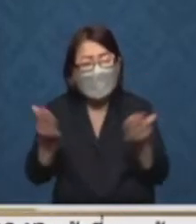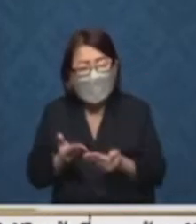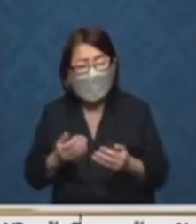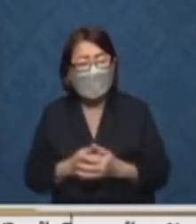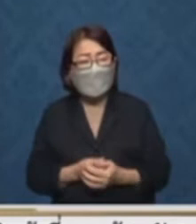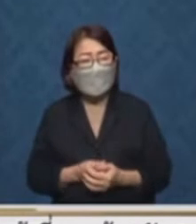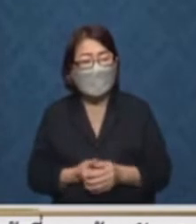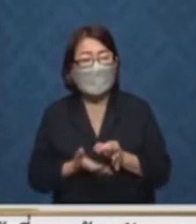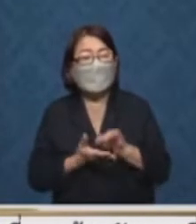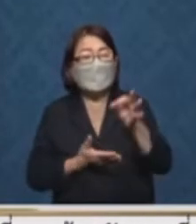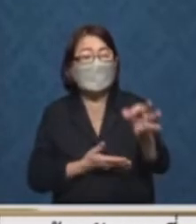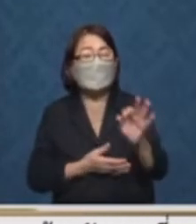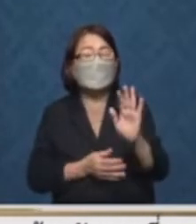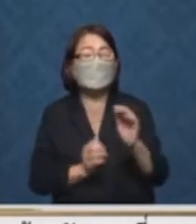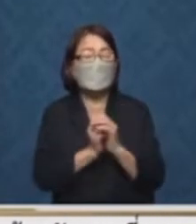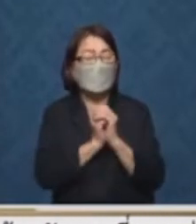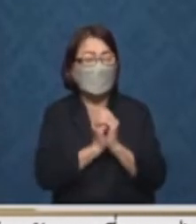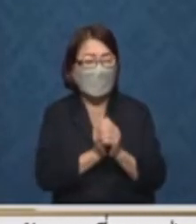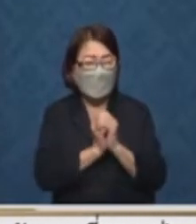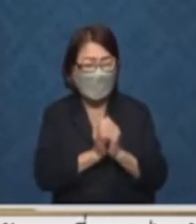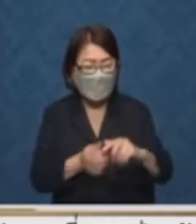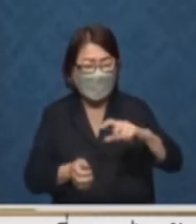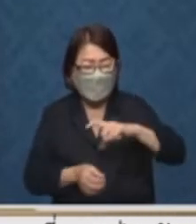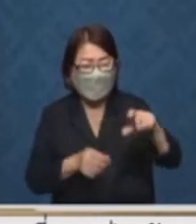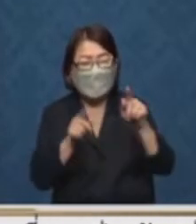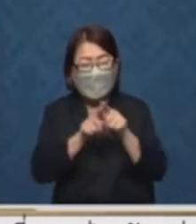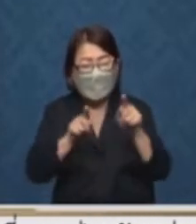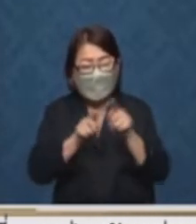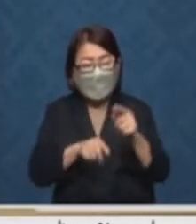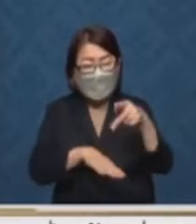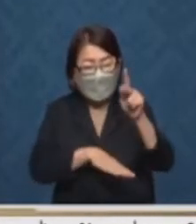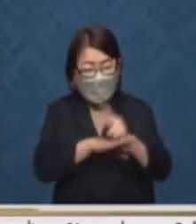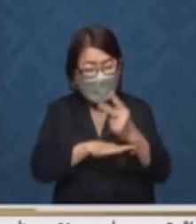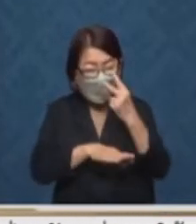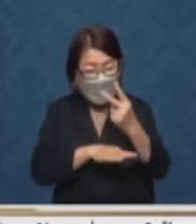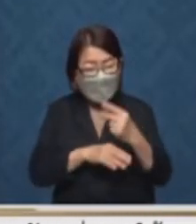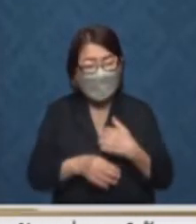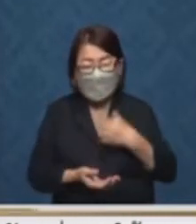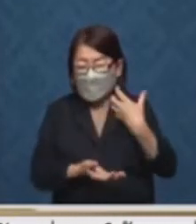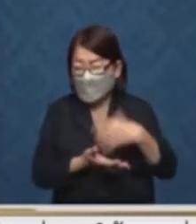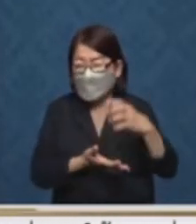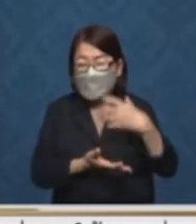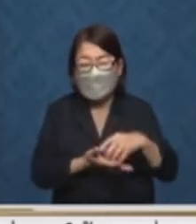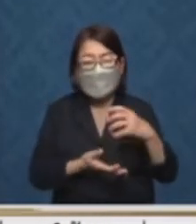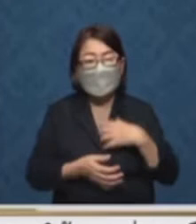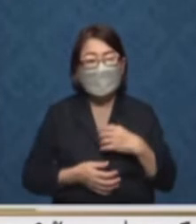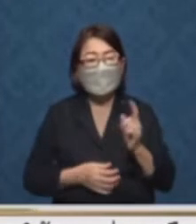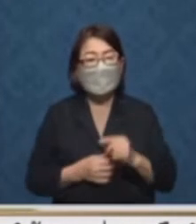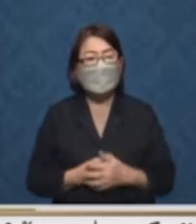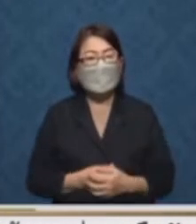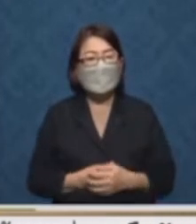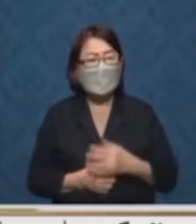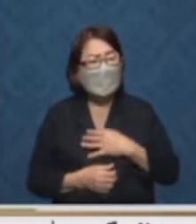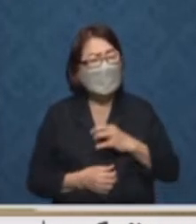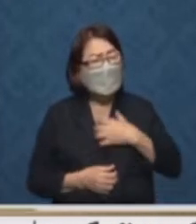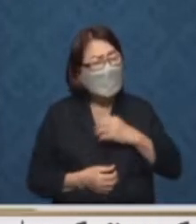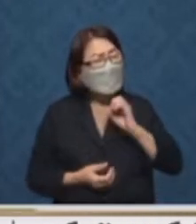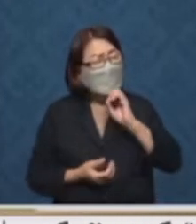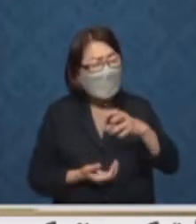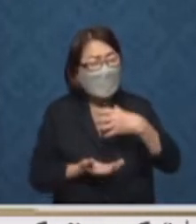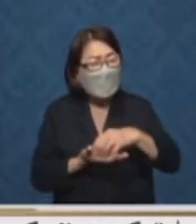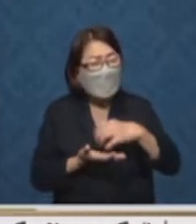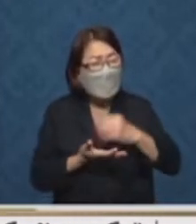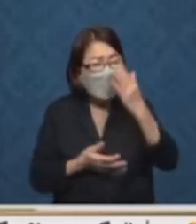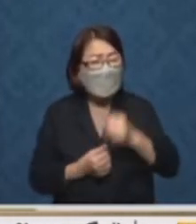ก็ซื้อ G2G จากประเทศจีนครับท่านประธานติดตามผมต่อไปครับที่ผมทำไมถึงต้องบอกท่านประธานว่